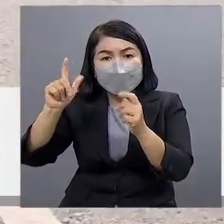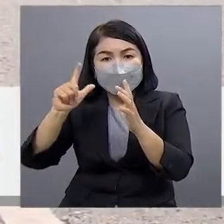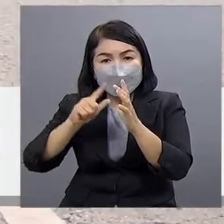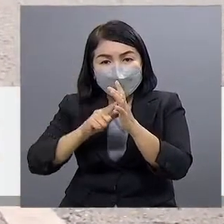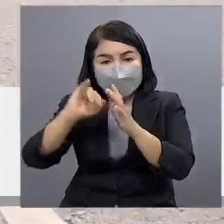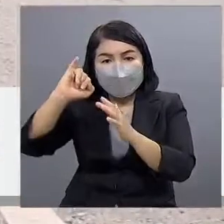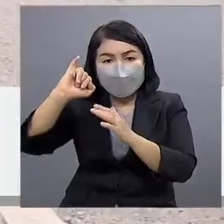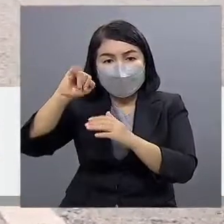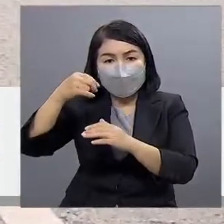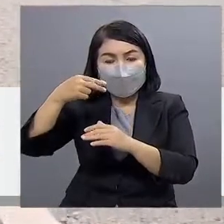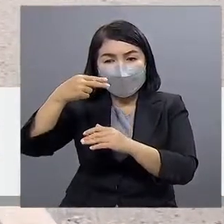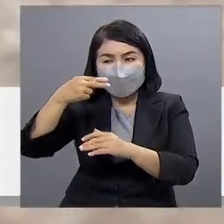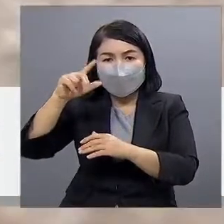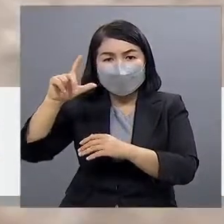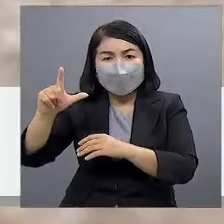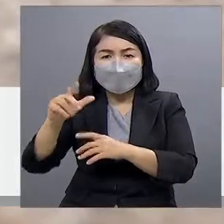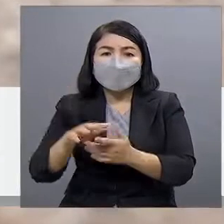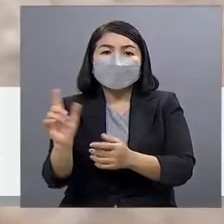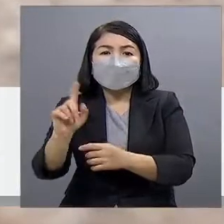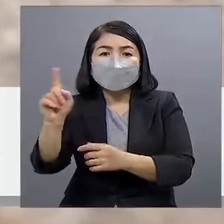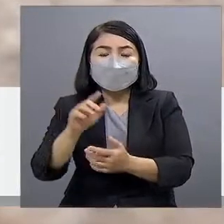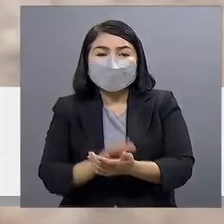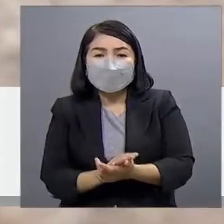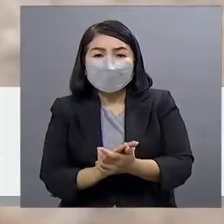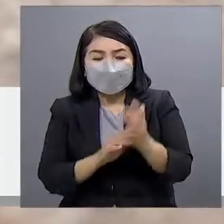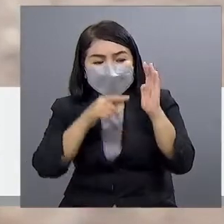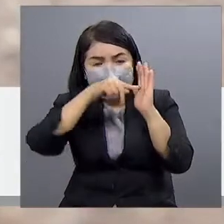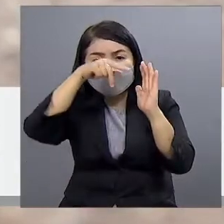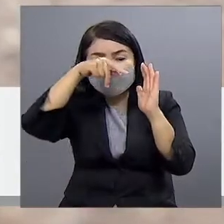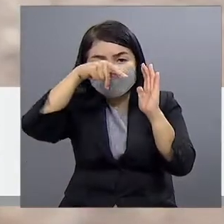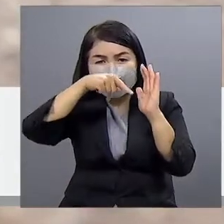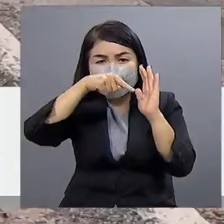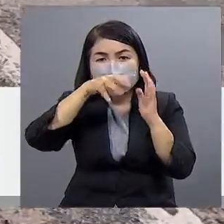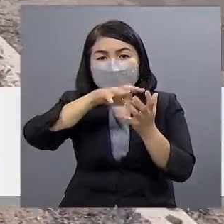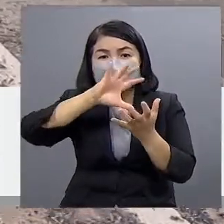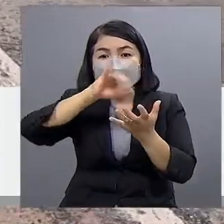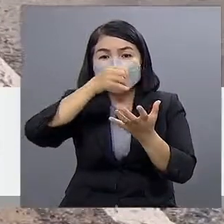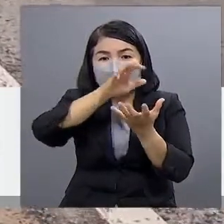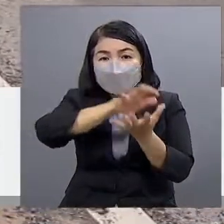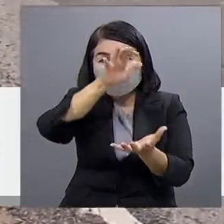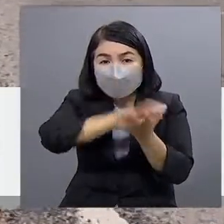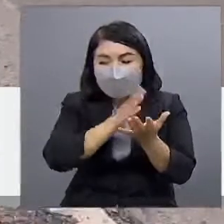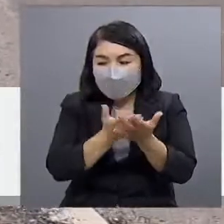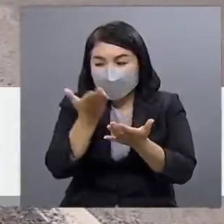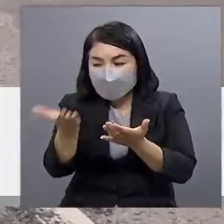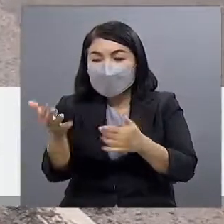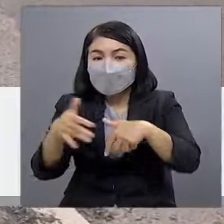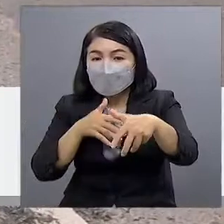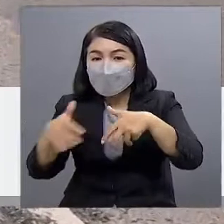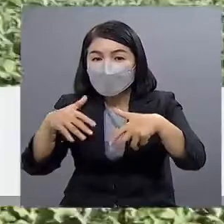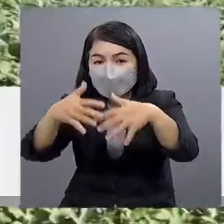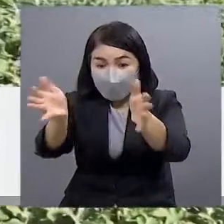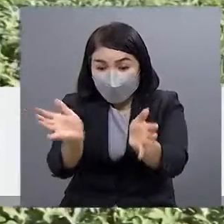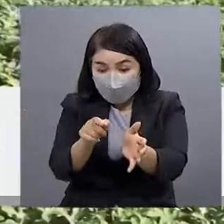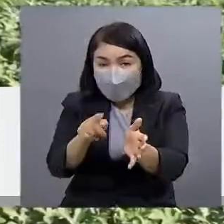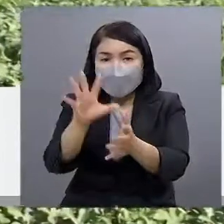กว่า500เมตรค่ะน้ำที่สูบมาก็เป็นน้ำที่ต้องไปขอซื้อจากชาวบ้านในราคาบ่อละ500บาทเอามา